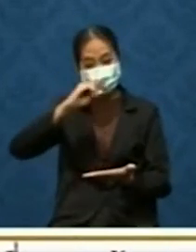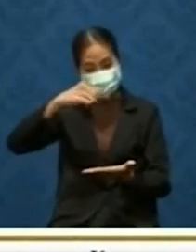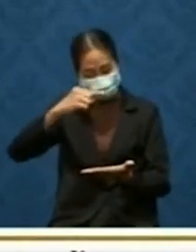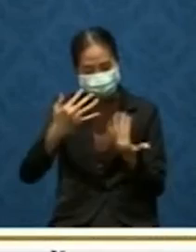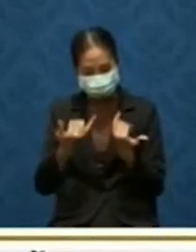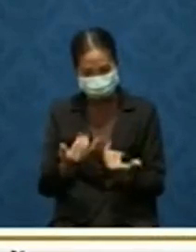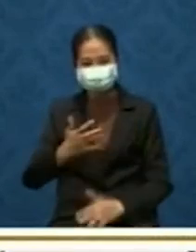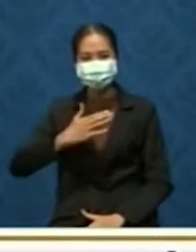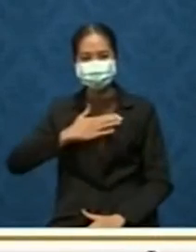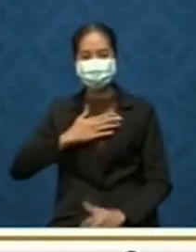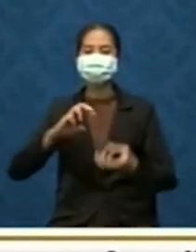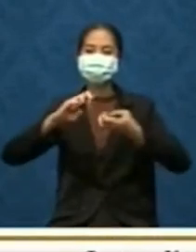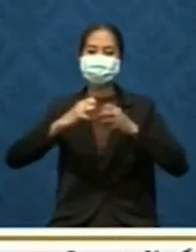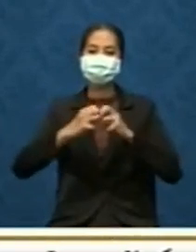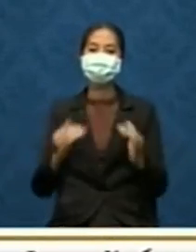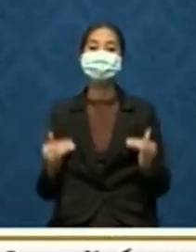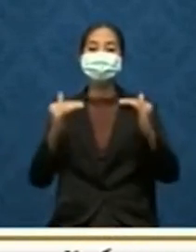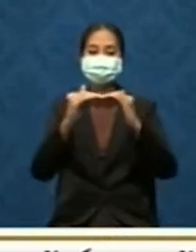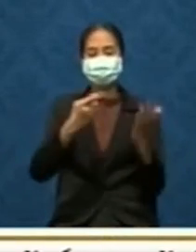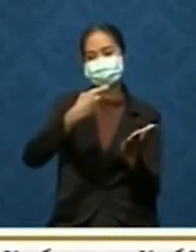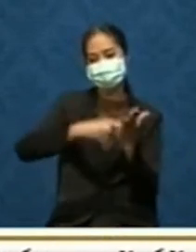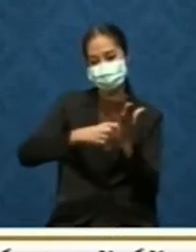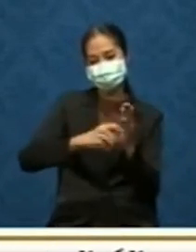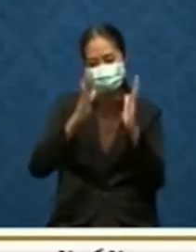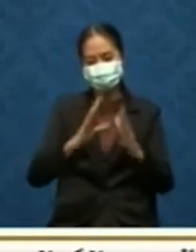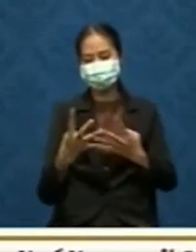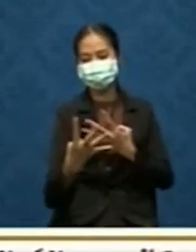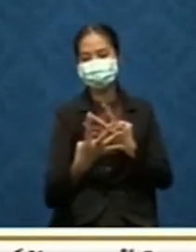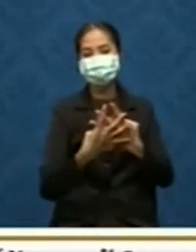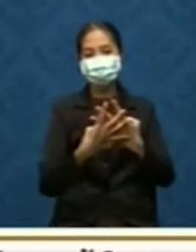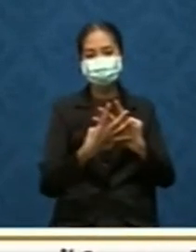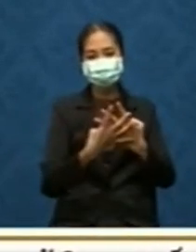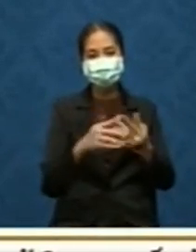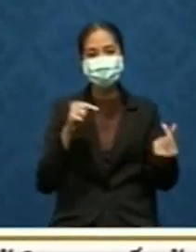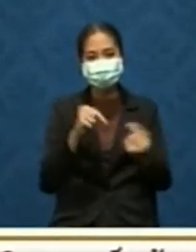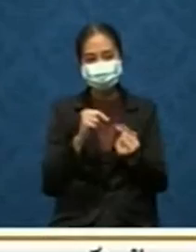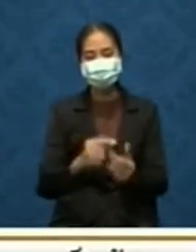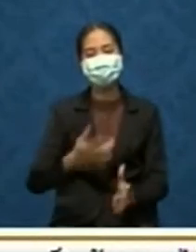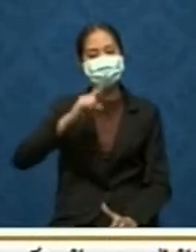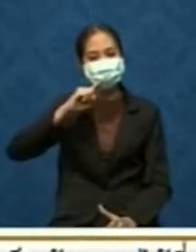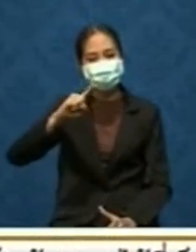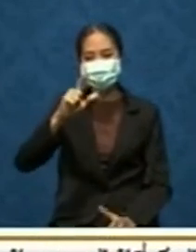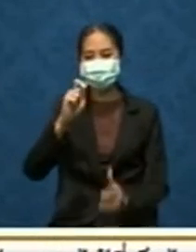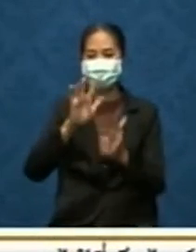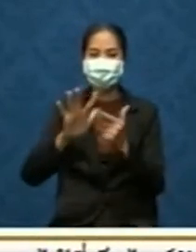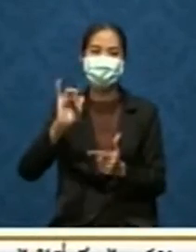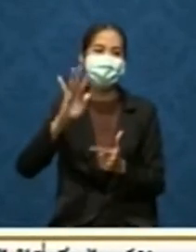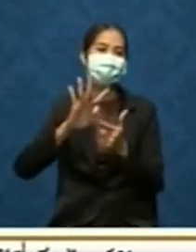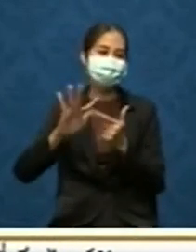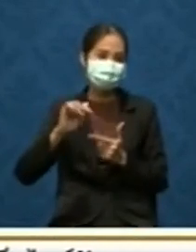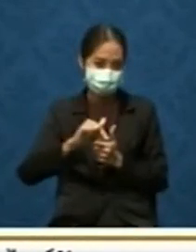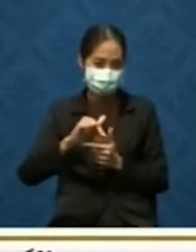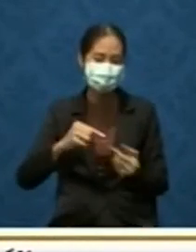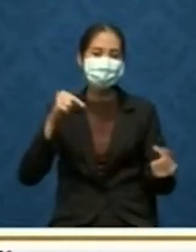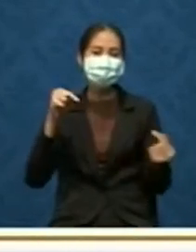ปัญหาสิทธิในการประกันตัวของผู้ต้องหาหรือจำเลยในคดีอาญาในฐานความผิดจากการ